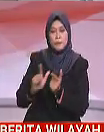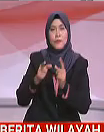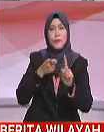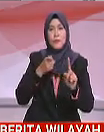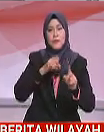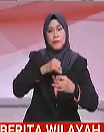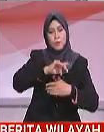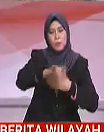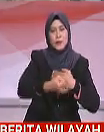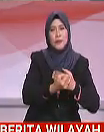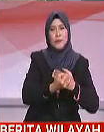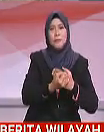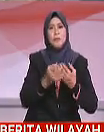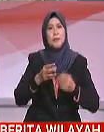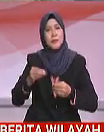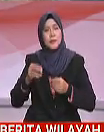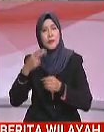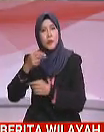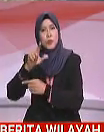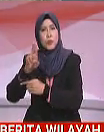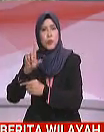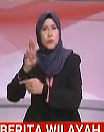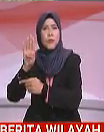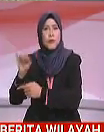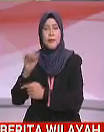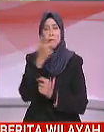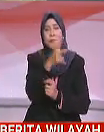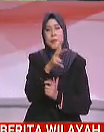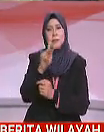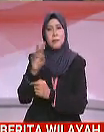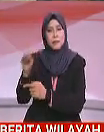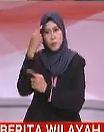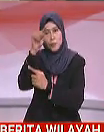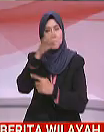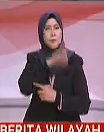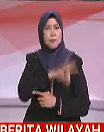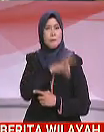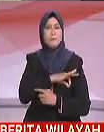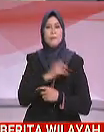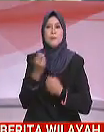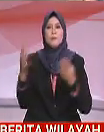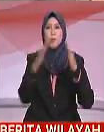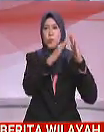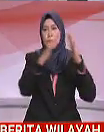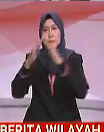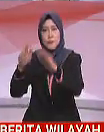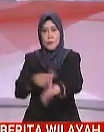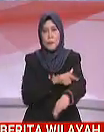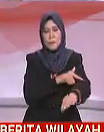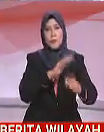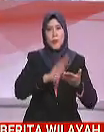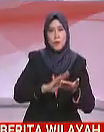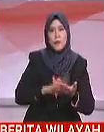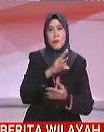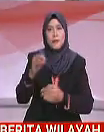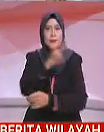dari Simpang Sagan hingga ke Hulu Lubai sejauh 13 kilometer yang akan memberi manfaat kepada beberapa buah rumah panjang, sekolah dan